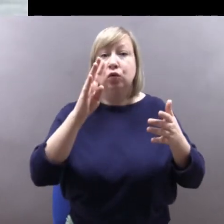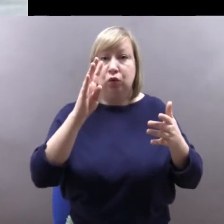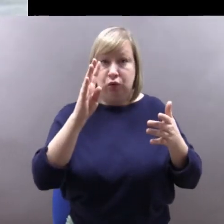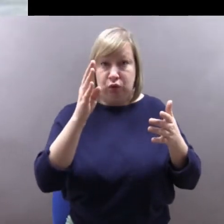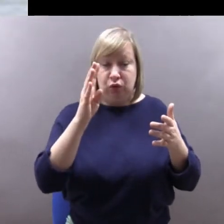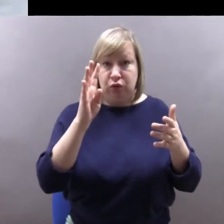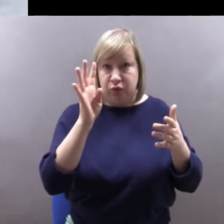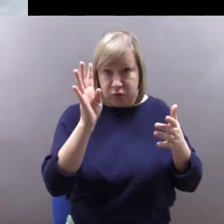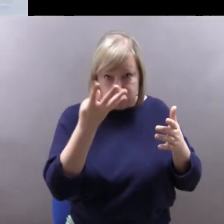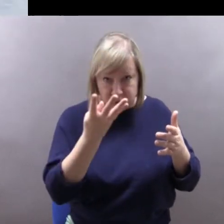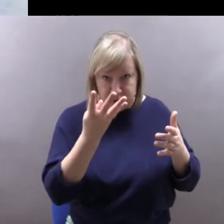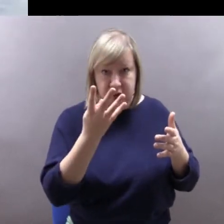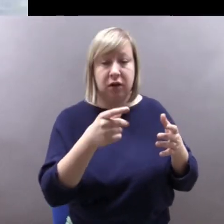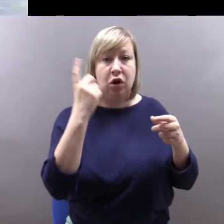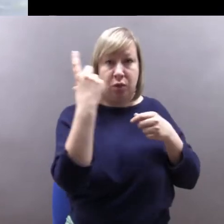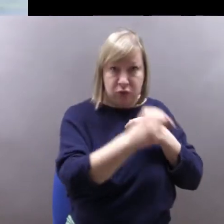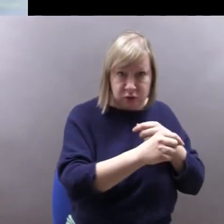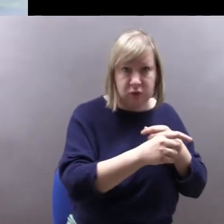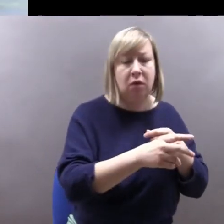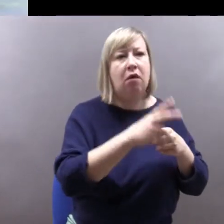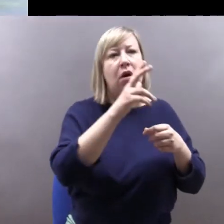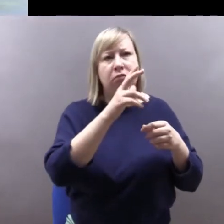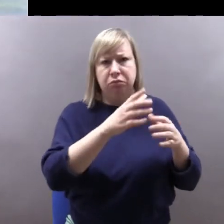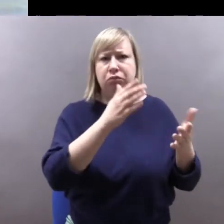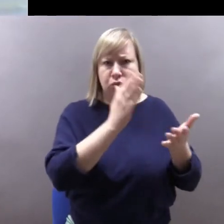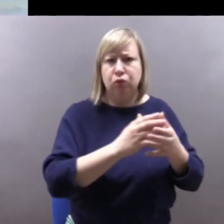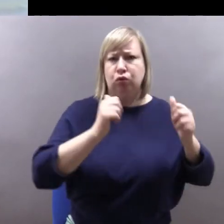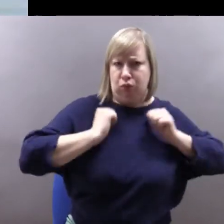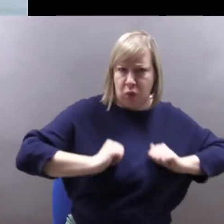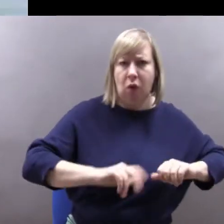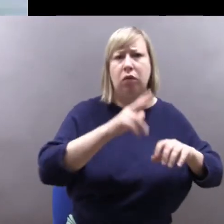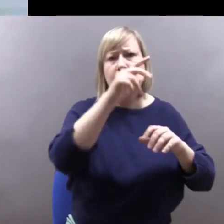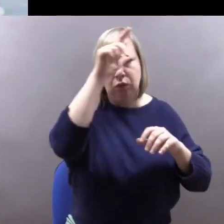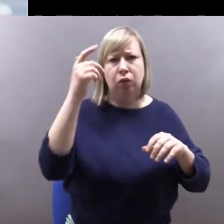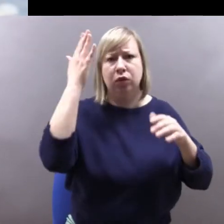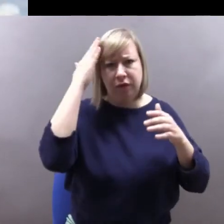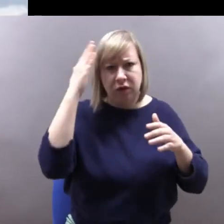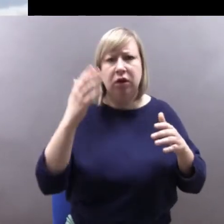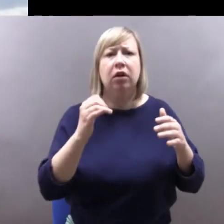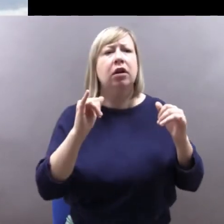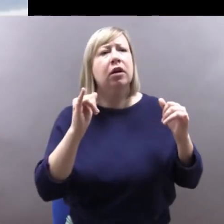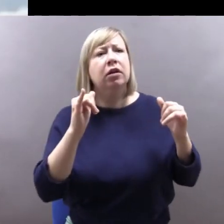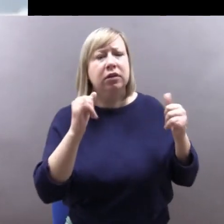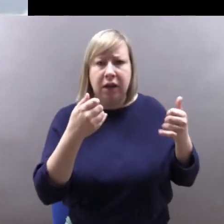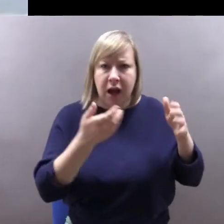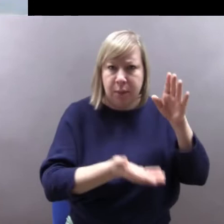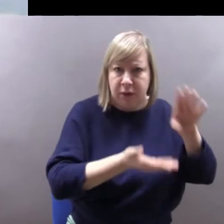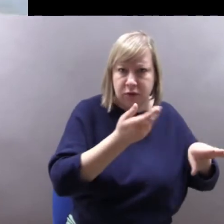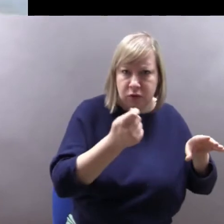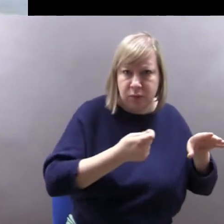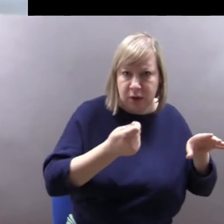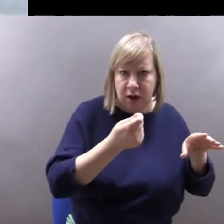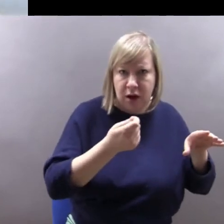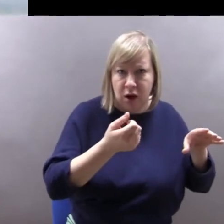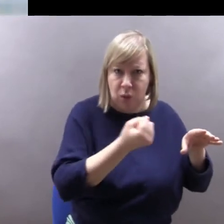jak poszedłem tam czwarty raz, no to reakcja była już natychmiastowa. Już wszyscy wiedzieli, gdzie jest pilot do platformy, jak się ją obsługuje i